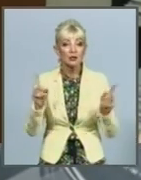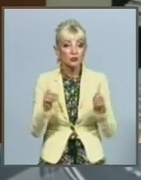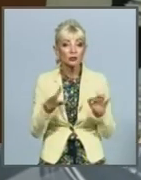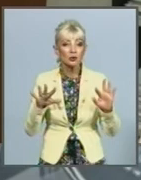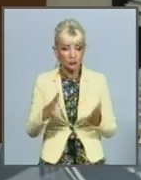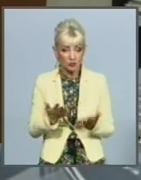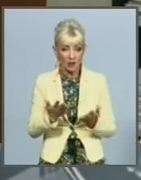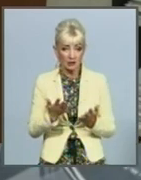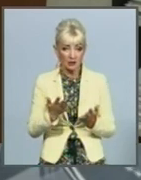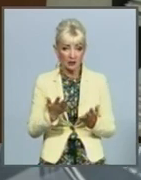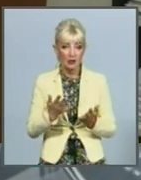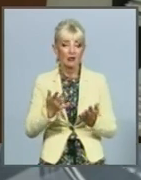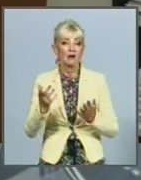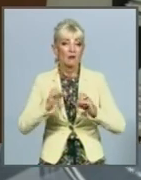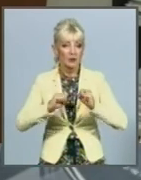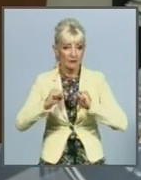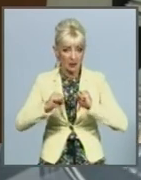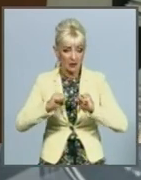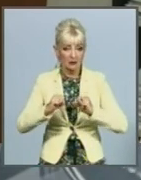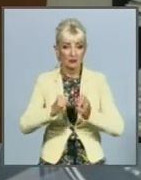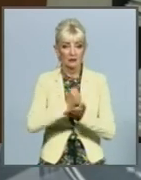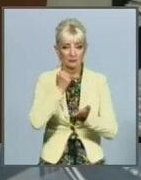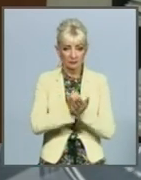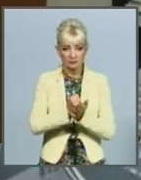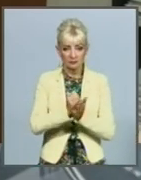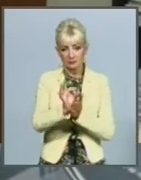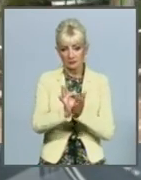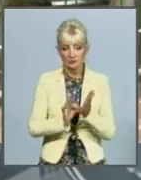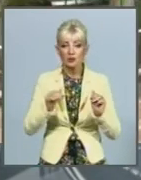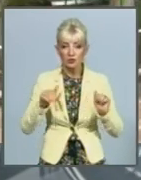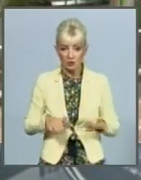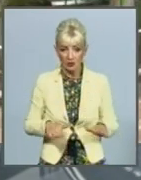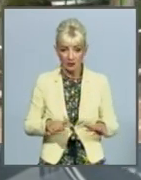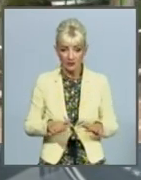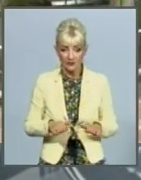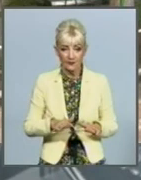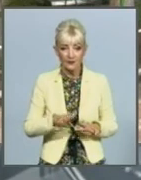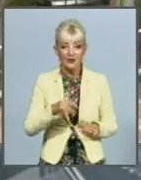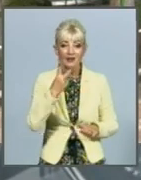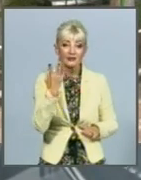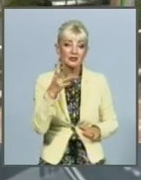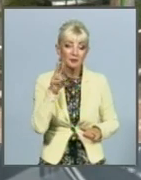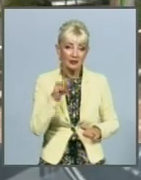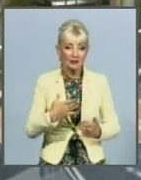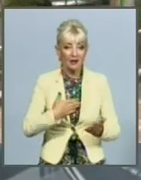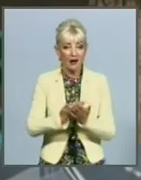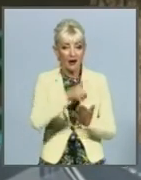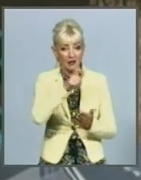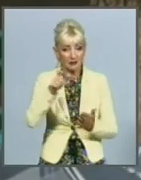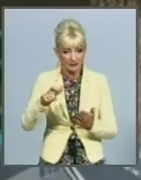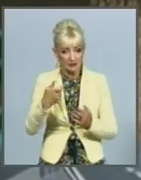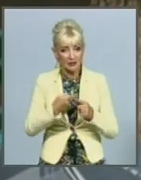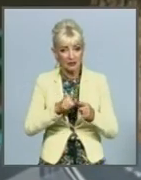случается, управление принимает оперативно решение. За чверть століття активістам довелося